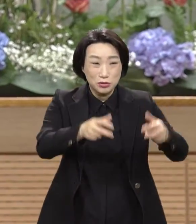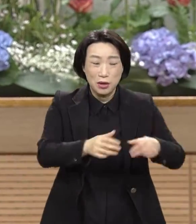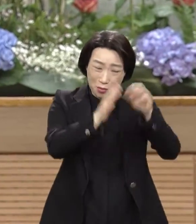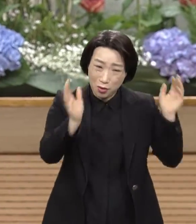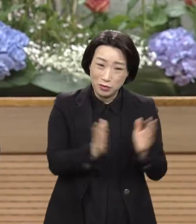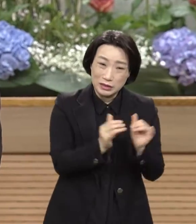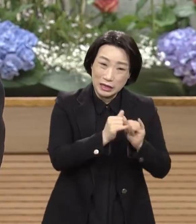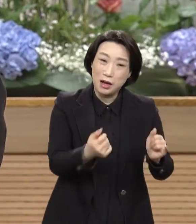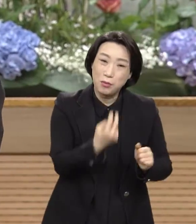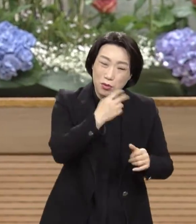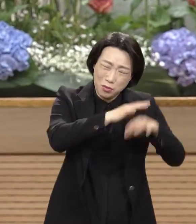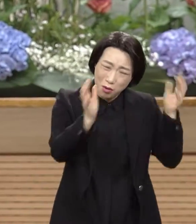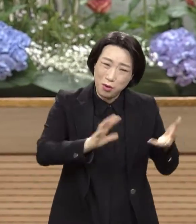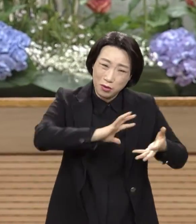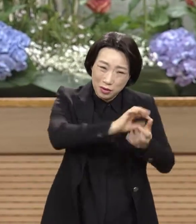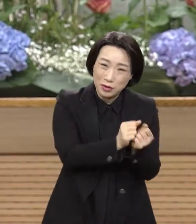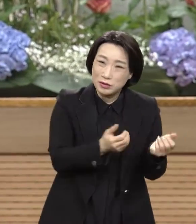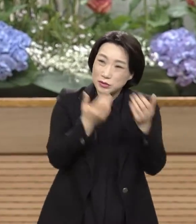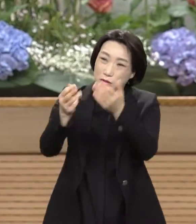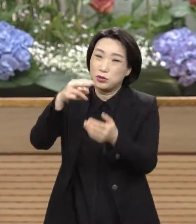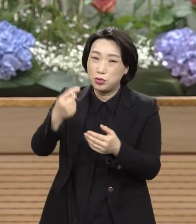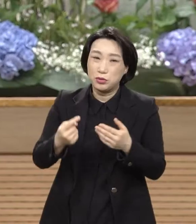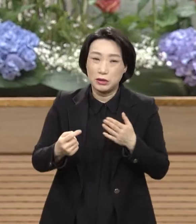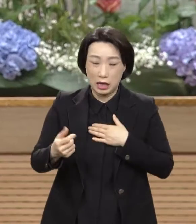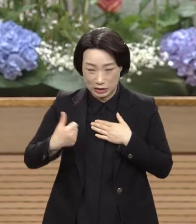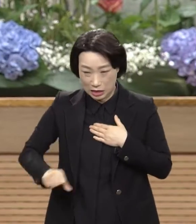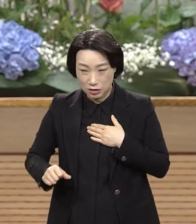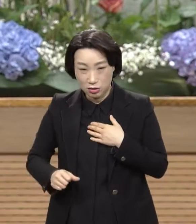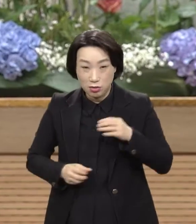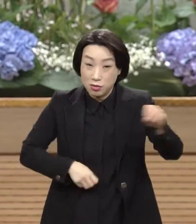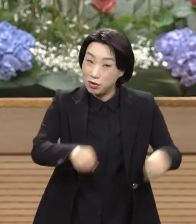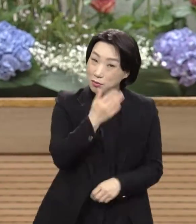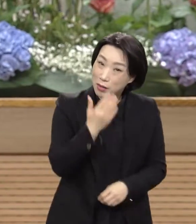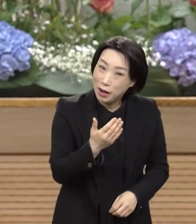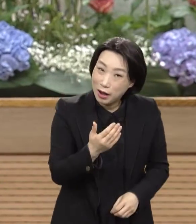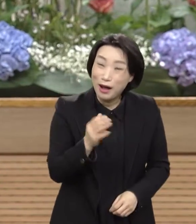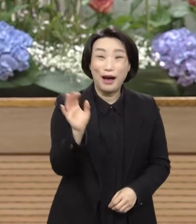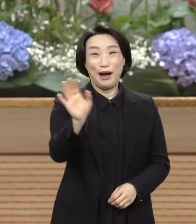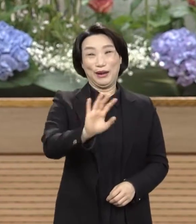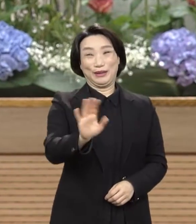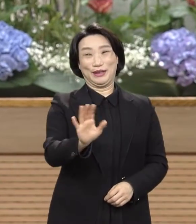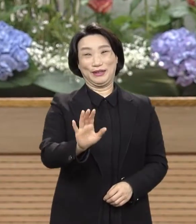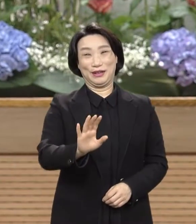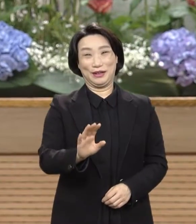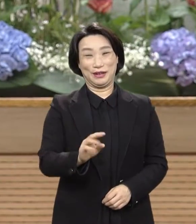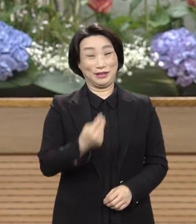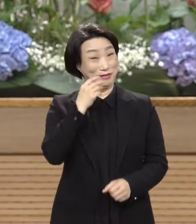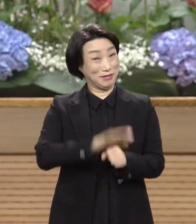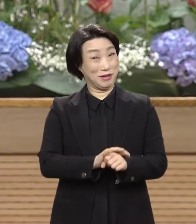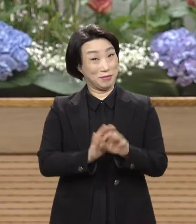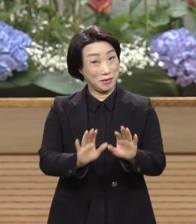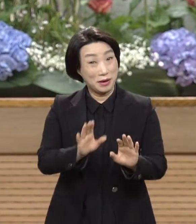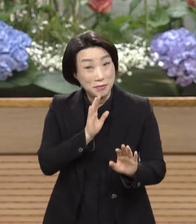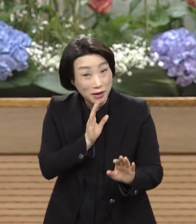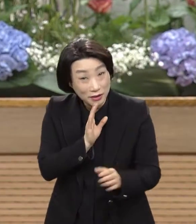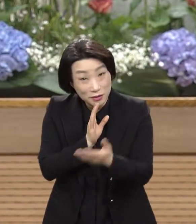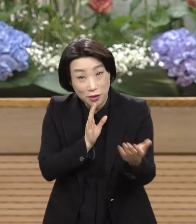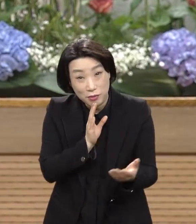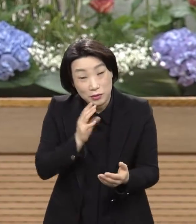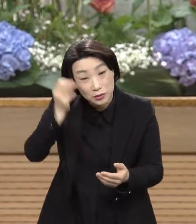모든 인간의 목숨을 다 준다고 당신 독생 아들하고 바꾸고서 안 받고, 잘해야 돼